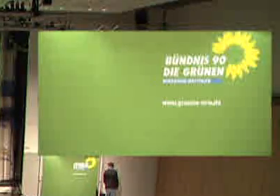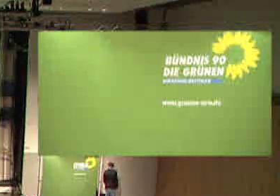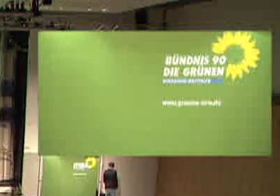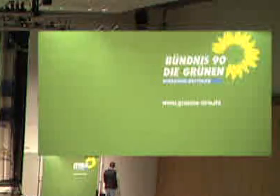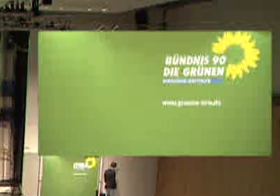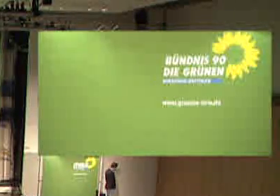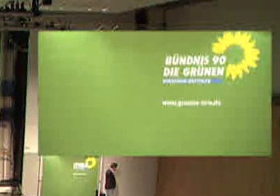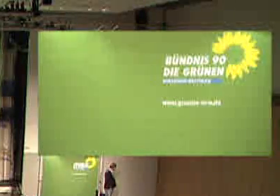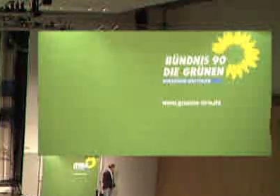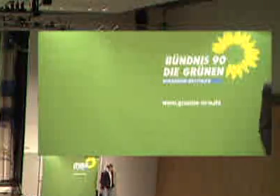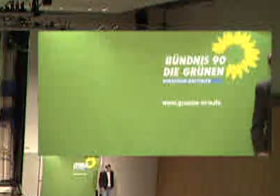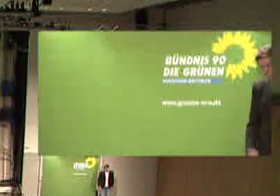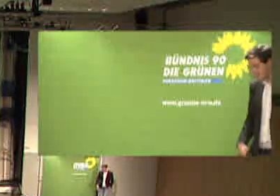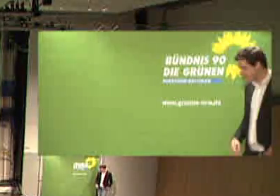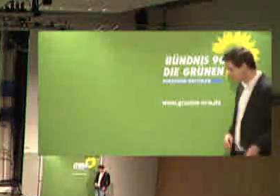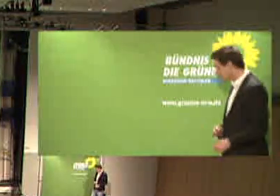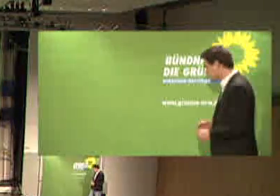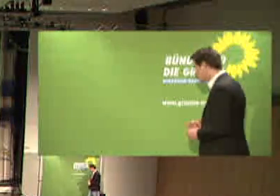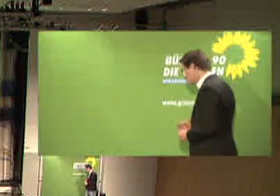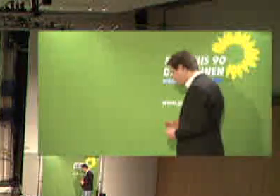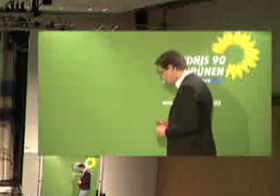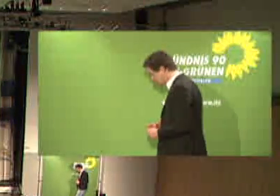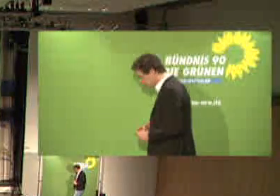So, liebe Freundinnen und Freunde, wir kommen jetzt